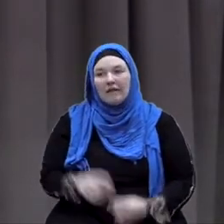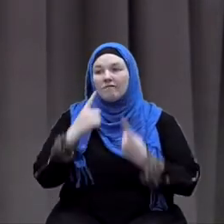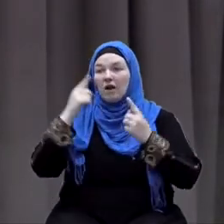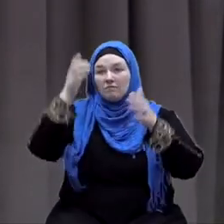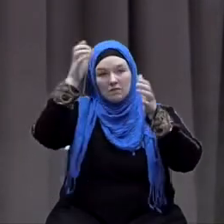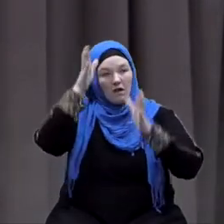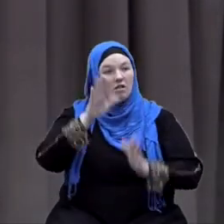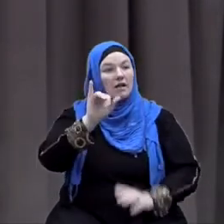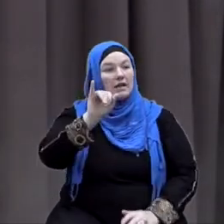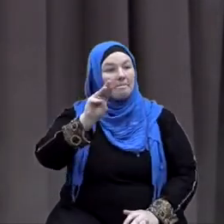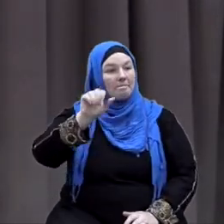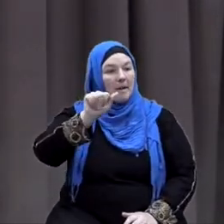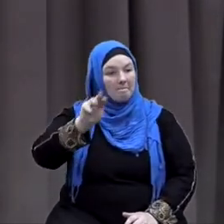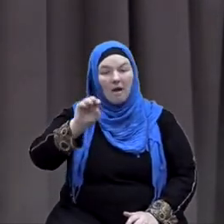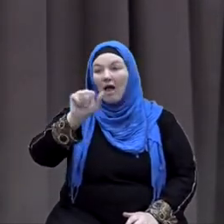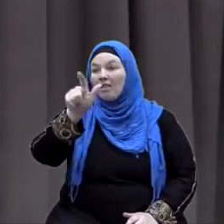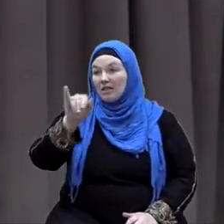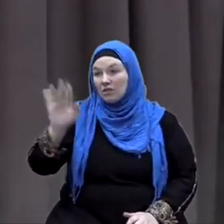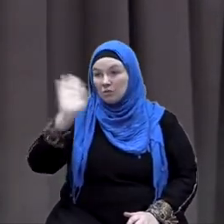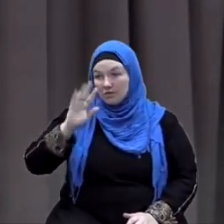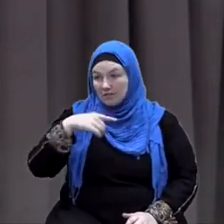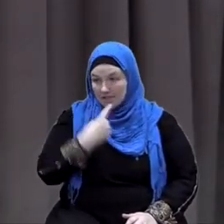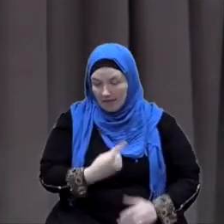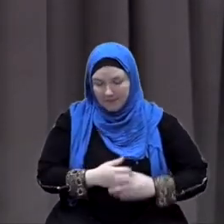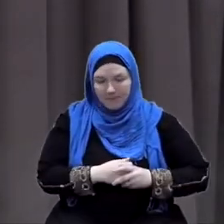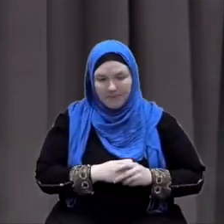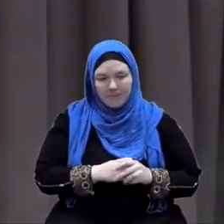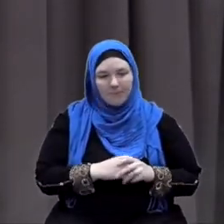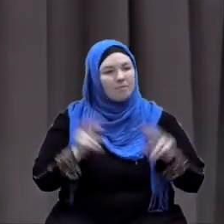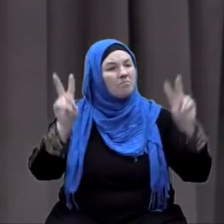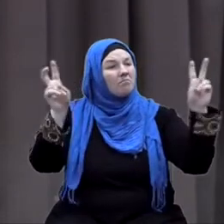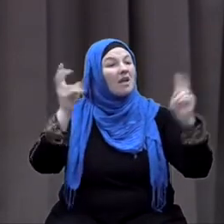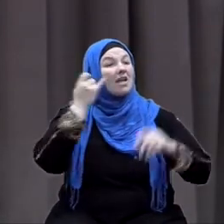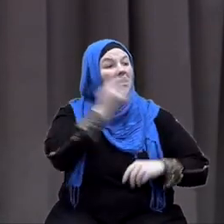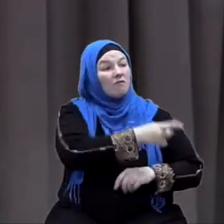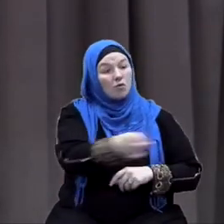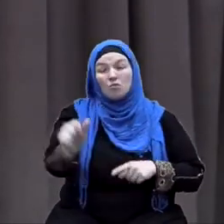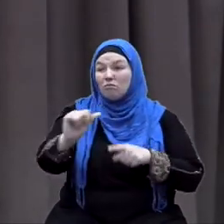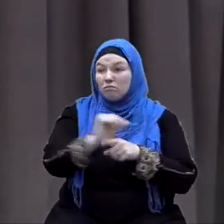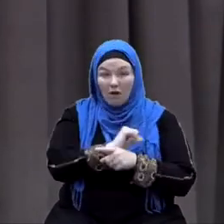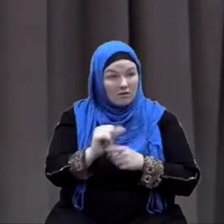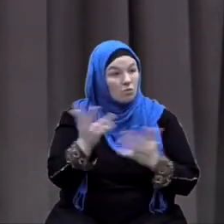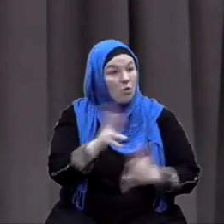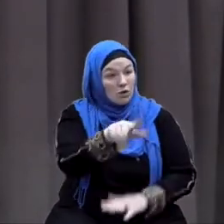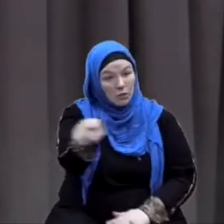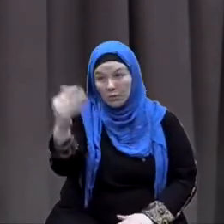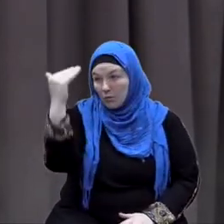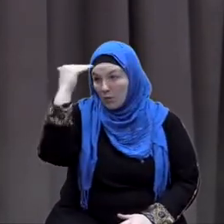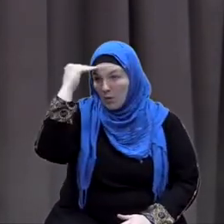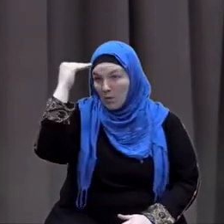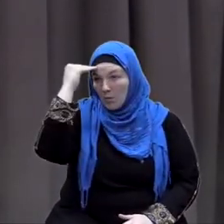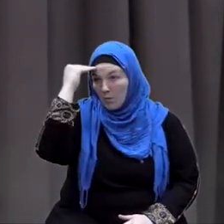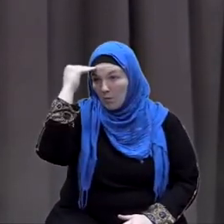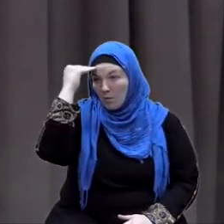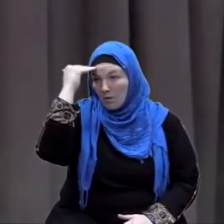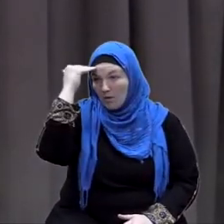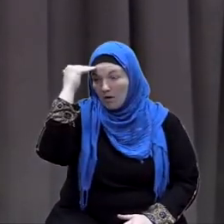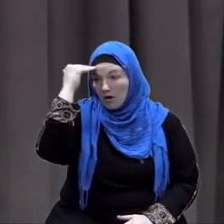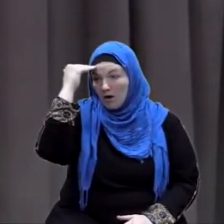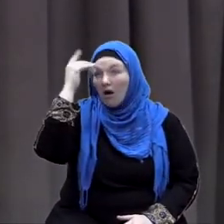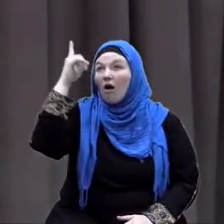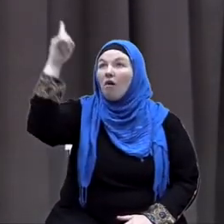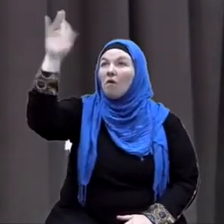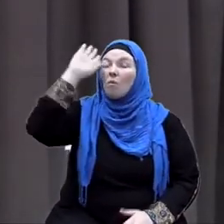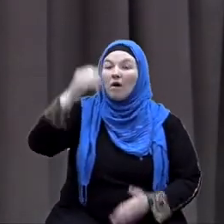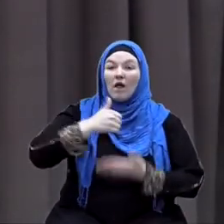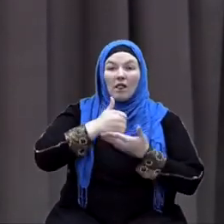يعلم. Let me explain. He's saying, if you practice what you know, Allah will